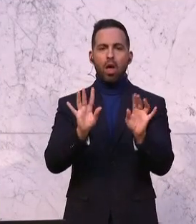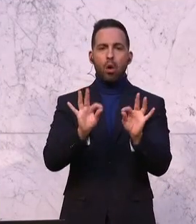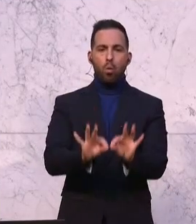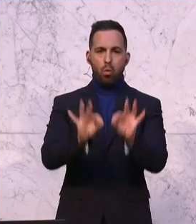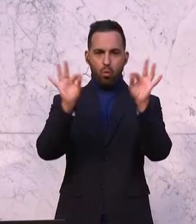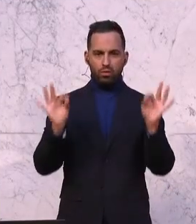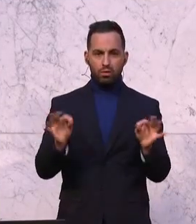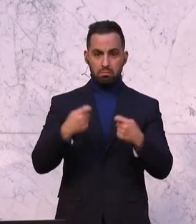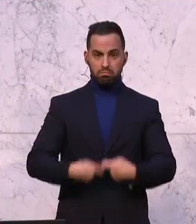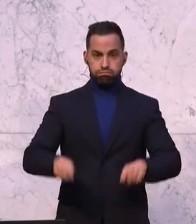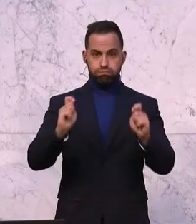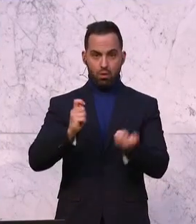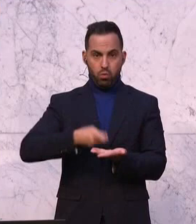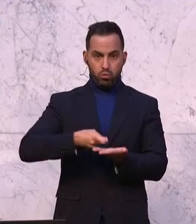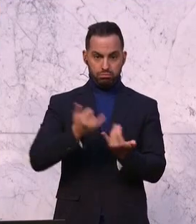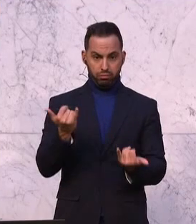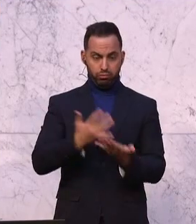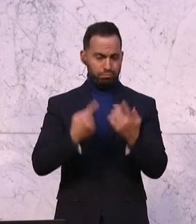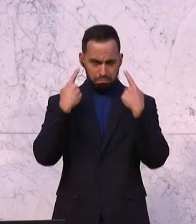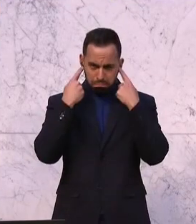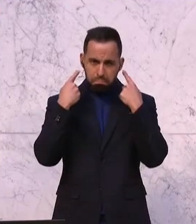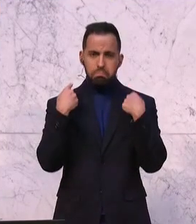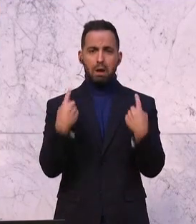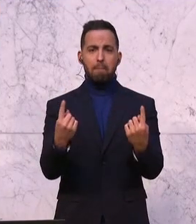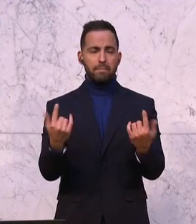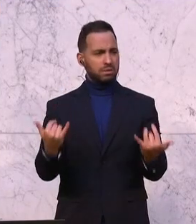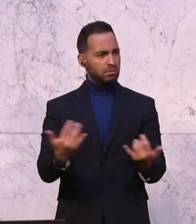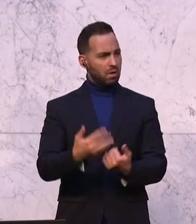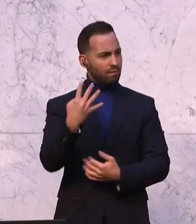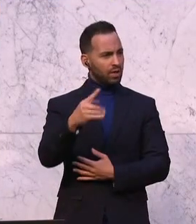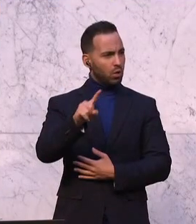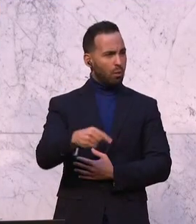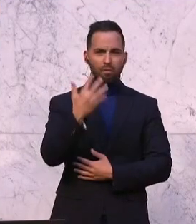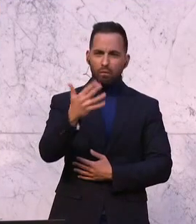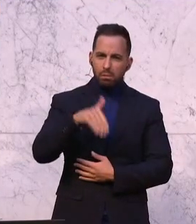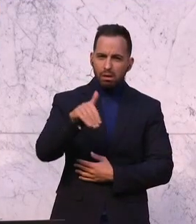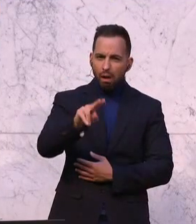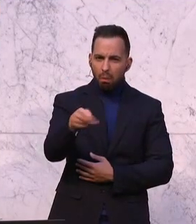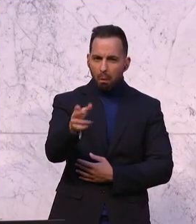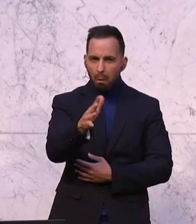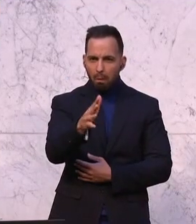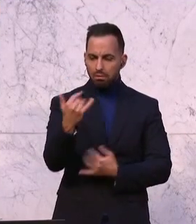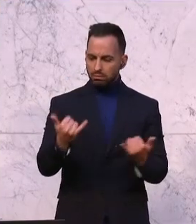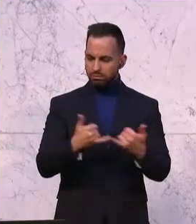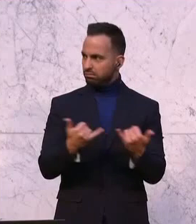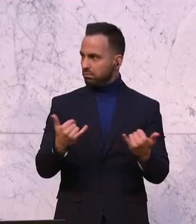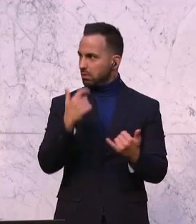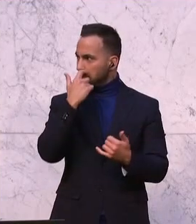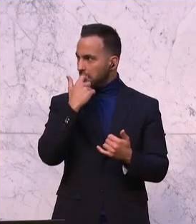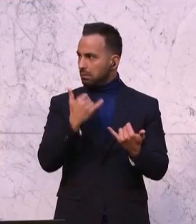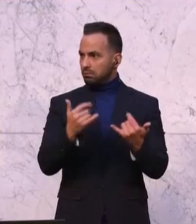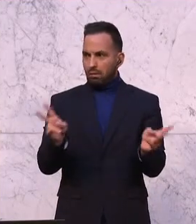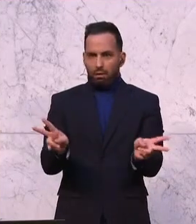Die Baukosten sind ja zwischenzeitlich explodiert. Irgendwann einmal haben wir von 4,5 Milliarden Euro gesprochen. Kann also die Stufen